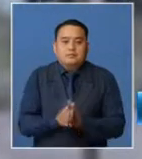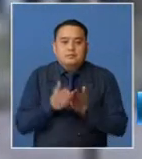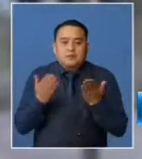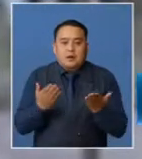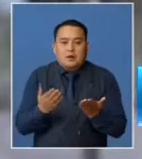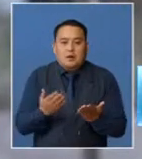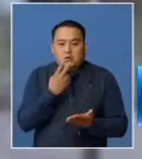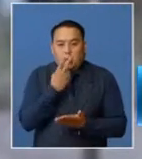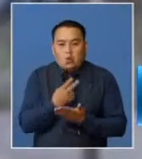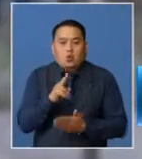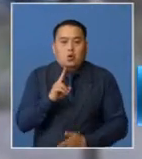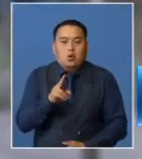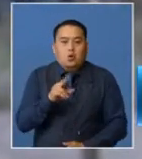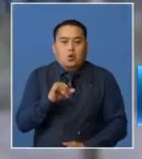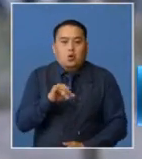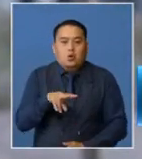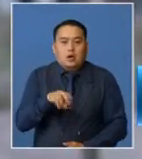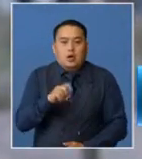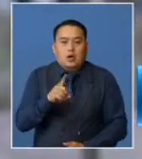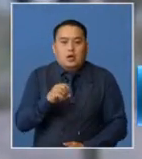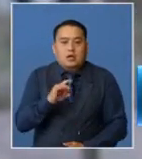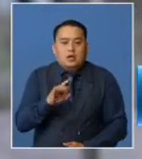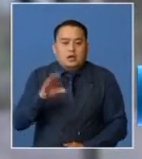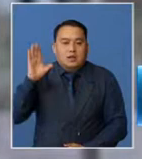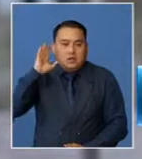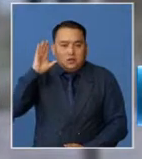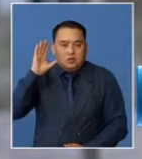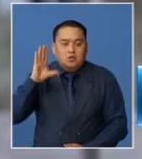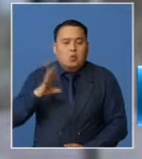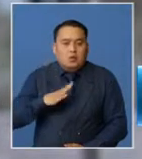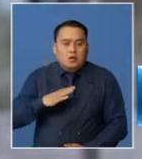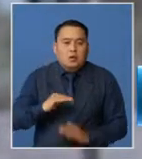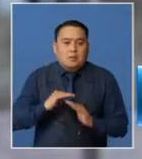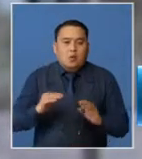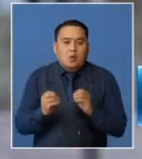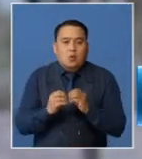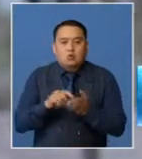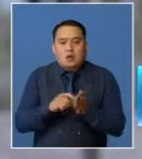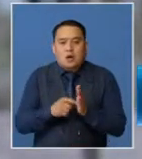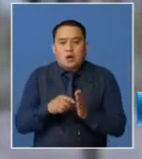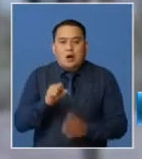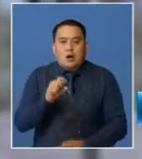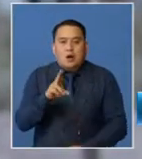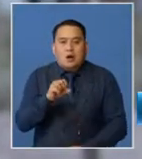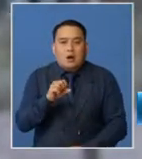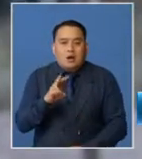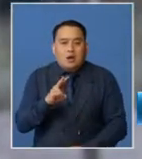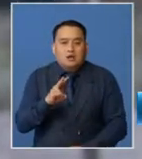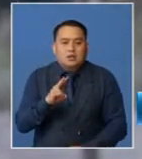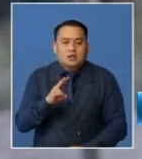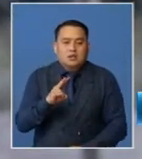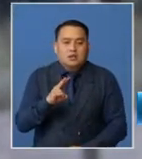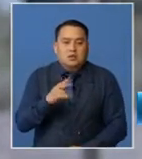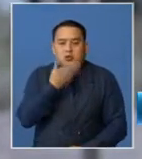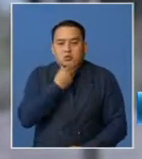поэмасын Құлагер деп оқыдым. Сосын естуім бар да бір. Бала кезден 13 жас оқып жүргенде. Ақан деген сері болыпты, ол